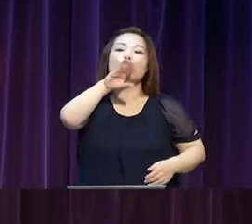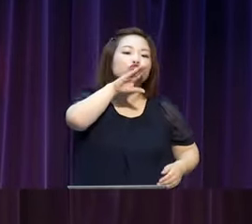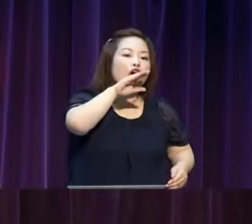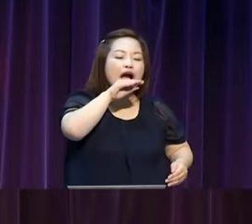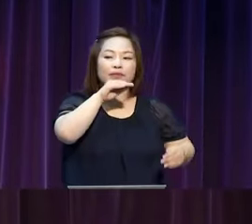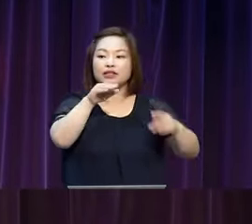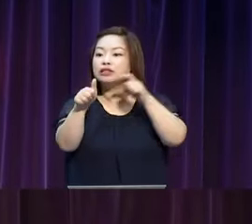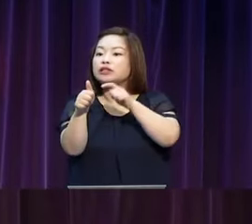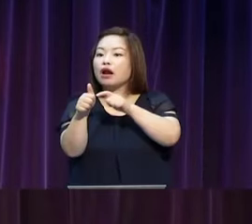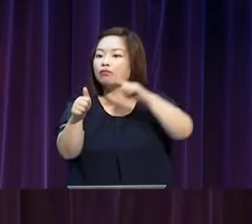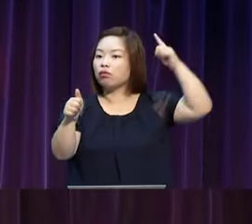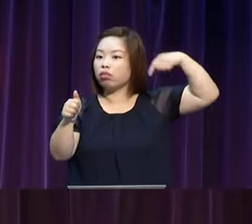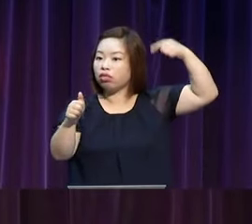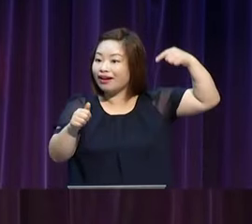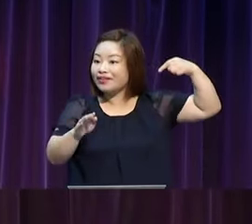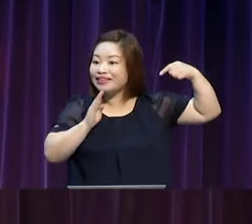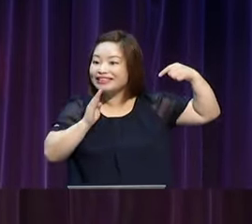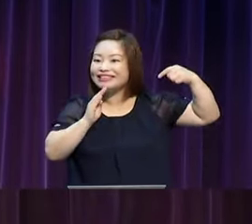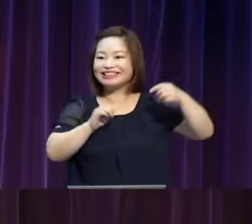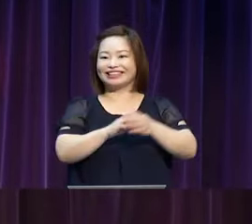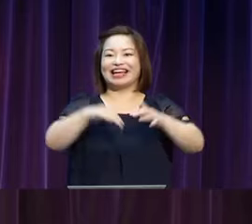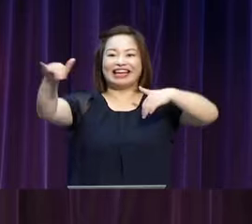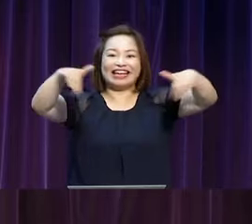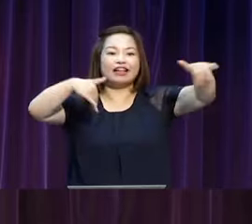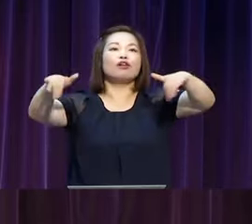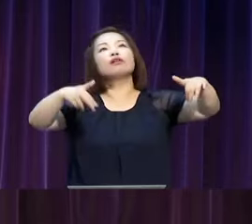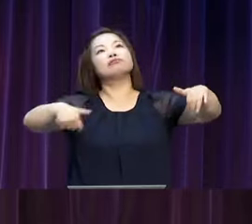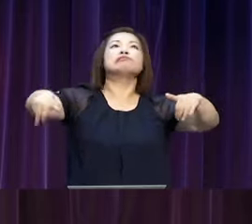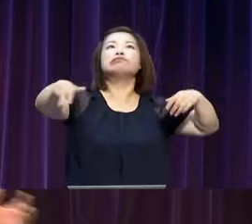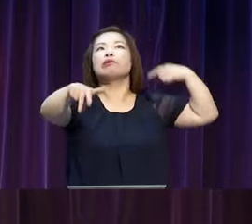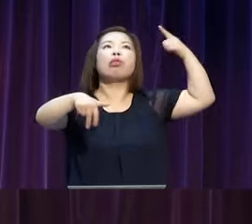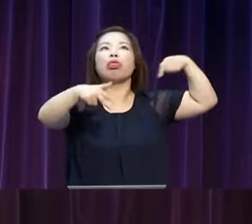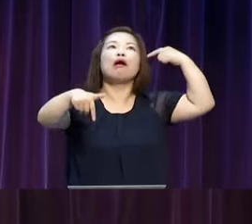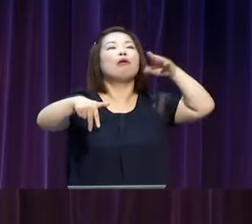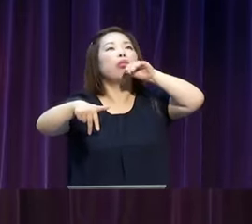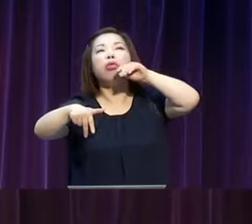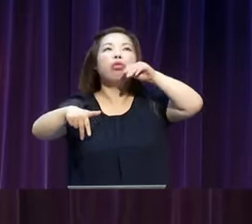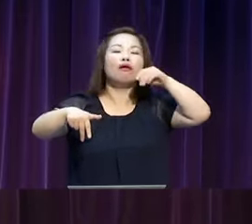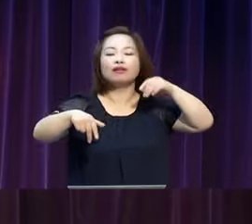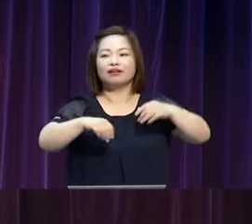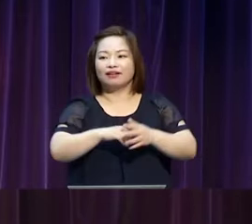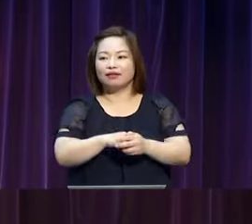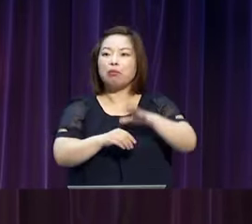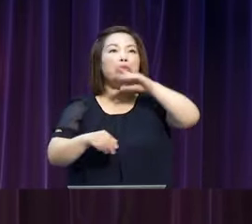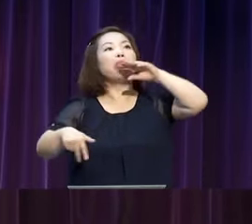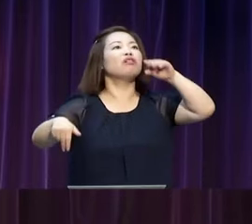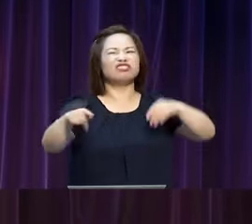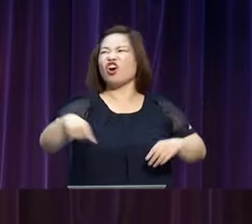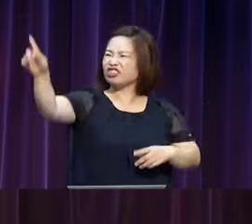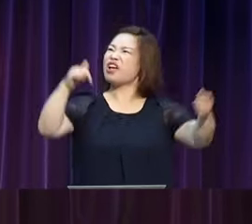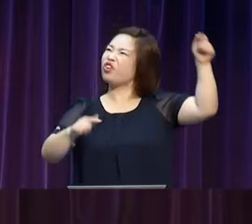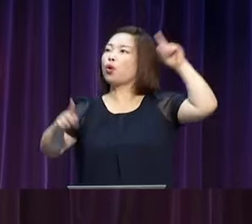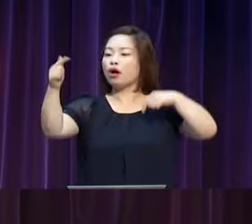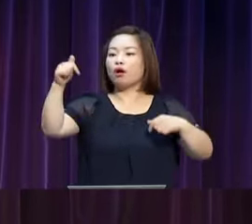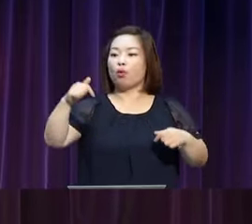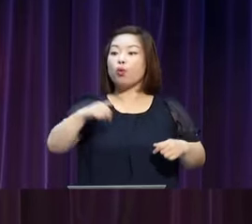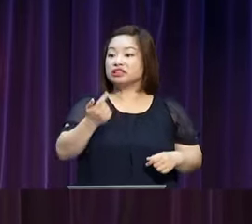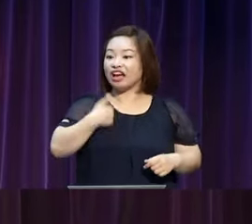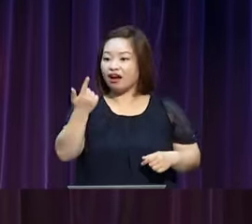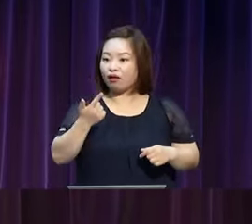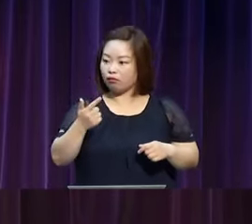정상이에요? 가끔 그런 분들 만나거든요. 아무도 없는데 아이 뭐라 그런 거야 뭐 어쩌고저쩌고 얘기를 해요.